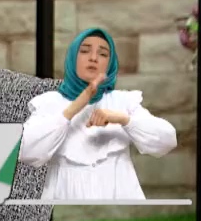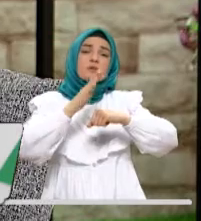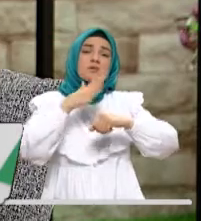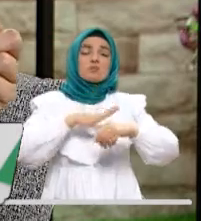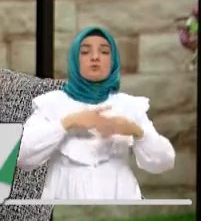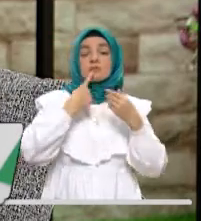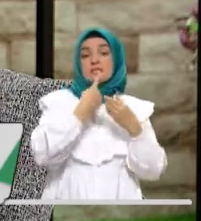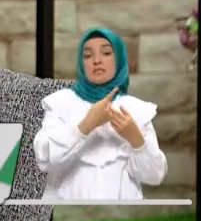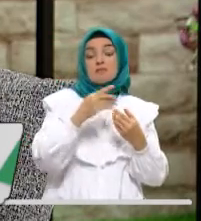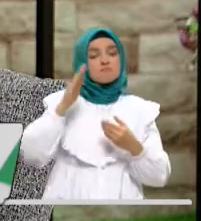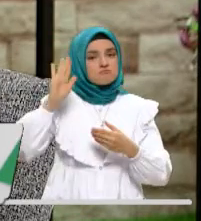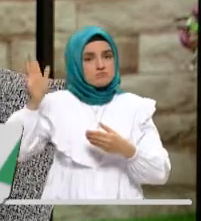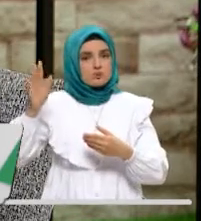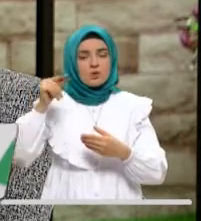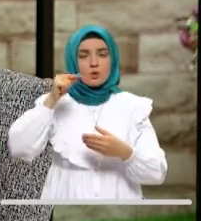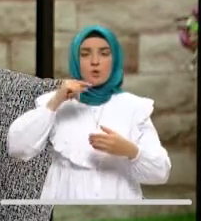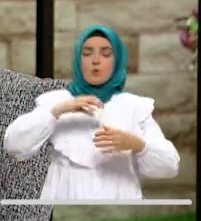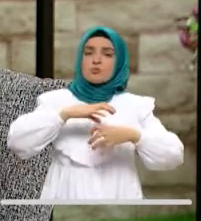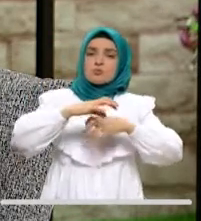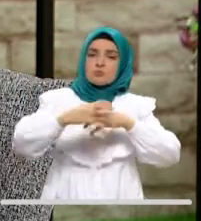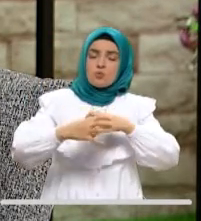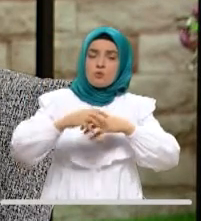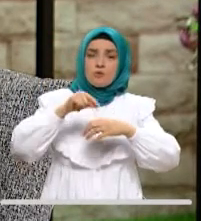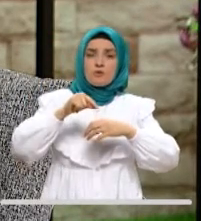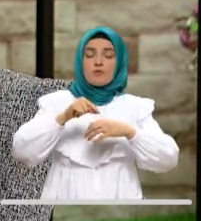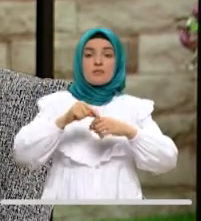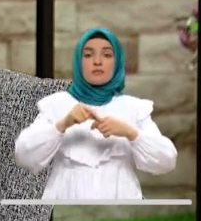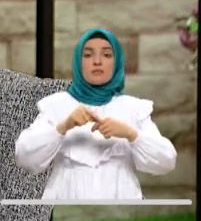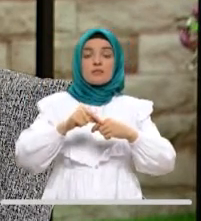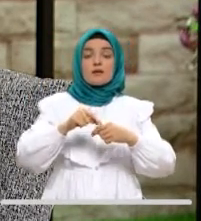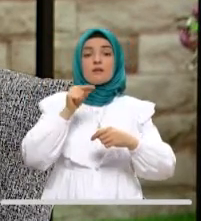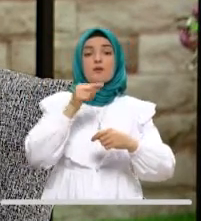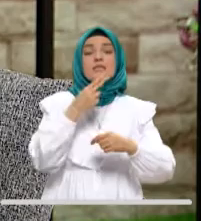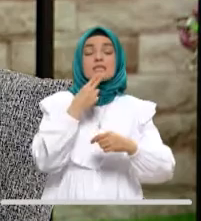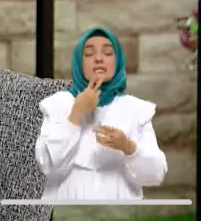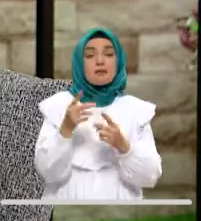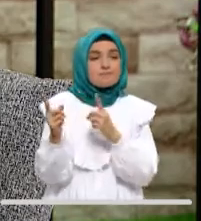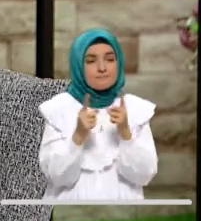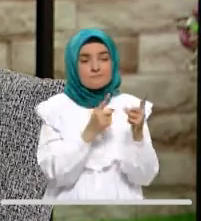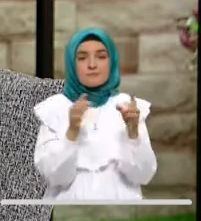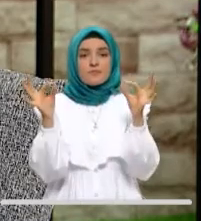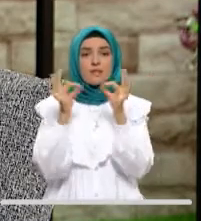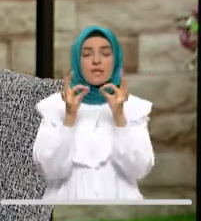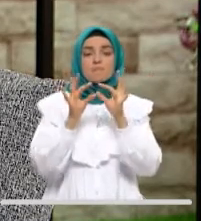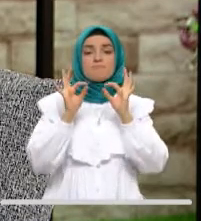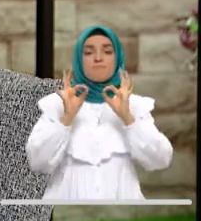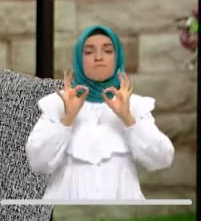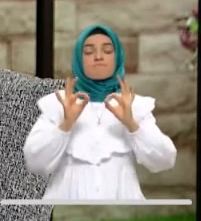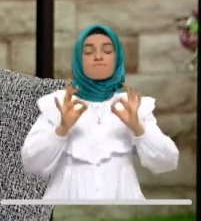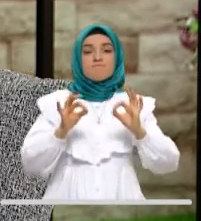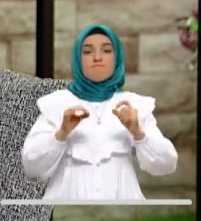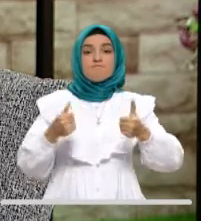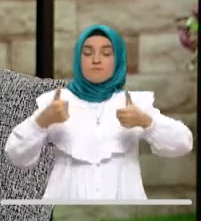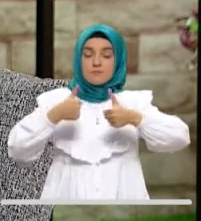Gitti. Yani o coğrafyada Sırp prensleriyle aralarındaki diyaloğu her zaman Mara Hatun sağladı düzgün bir